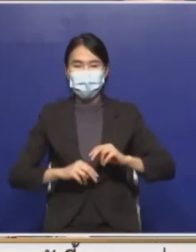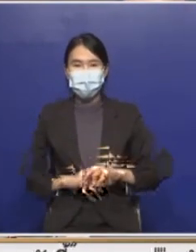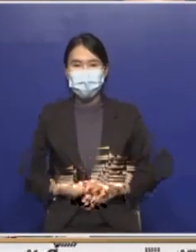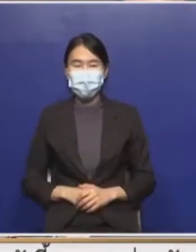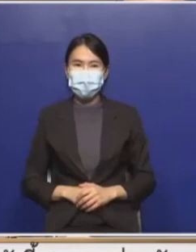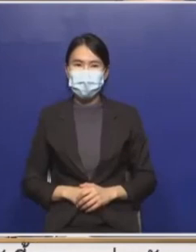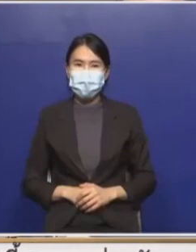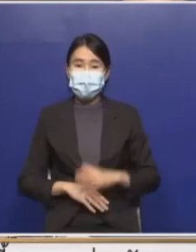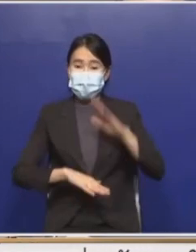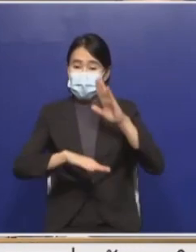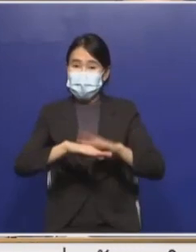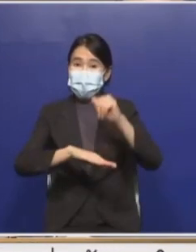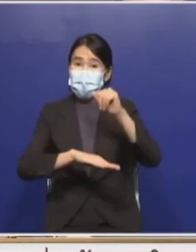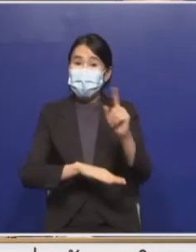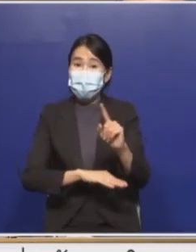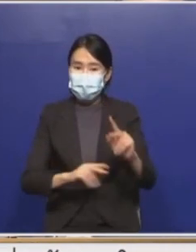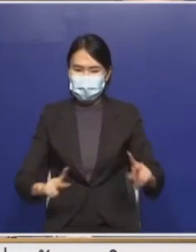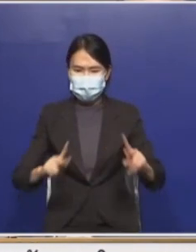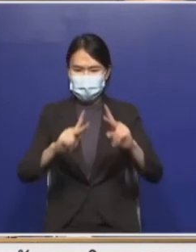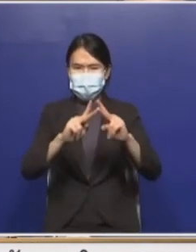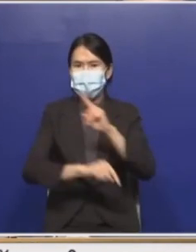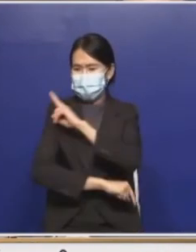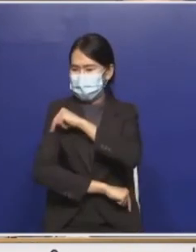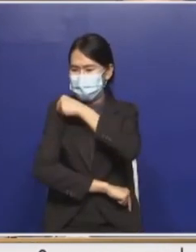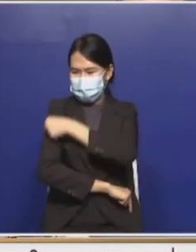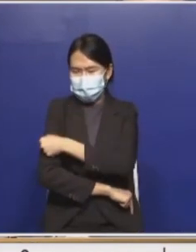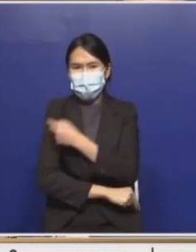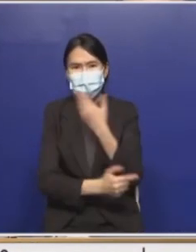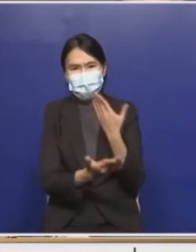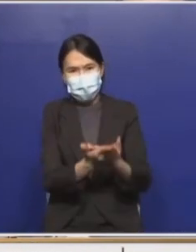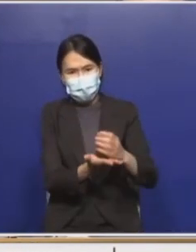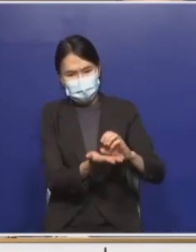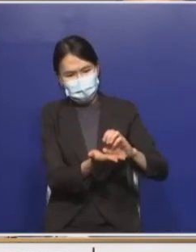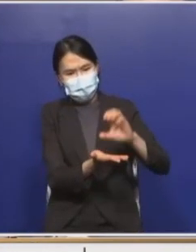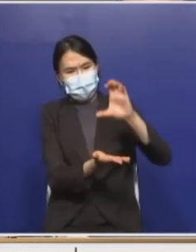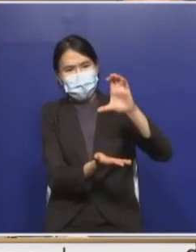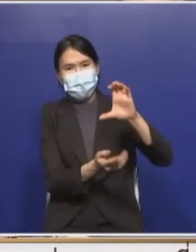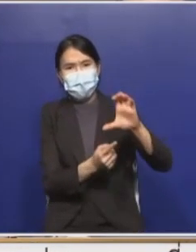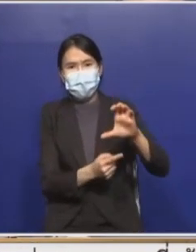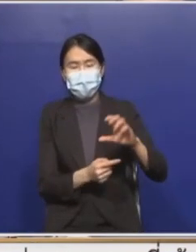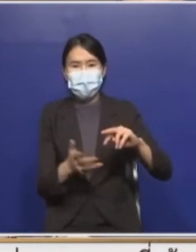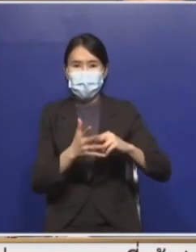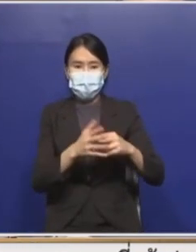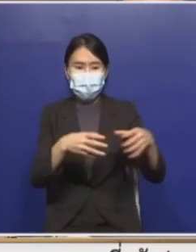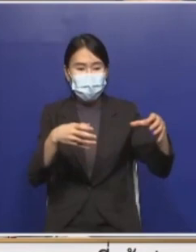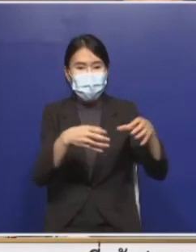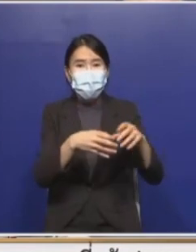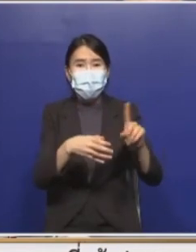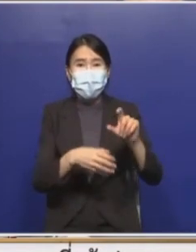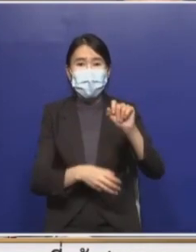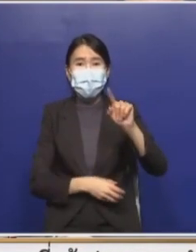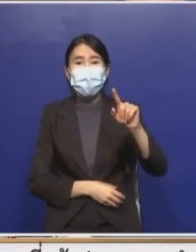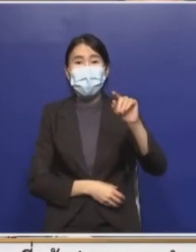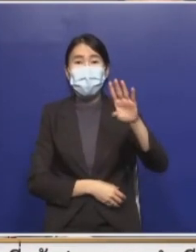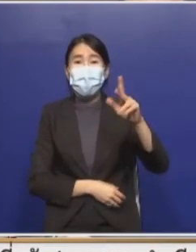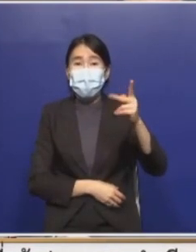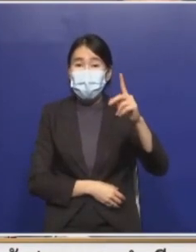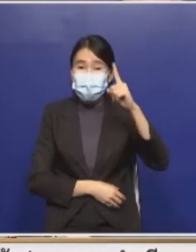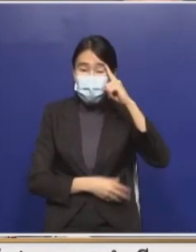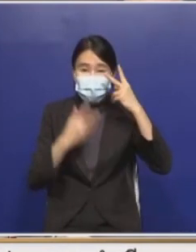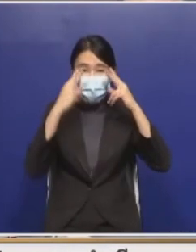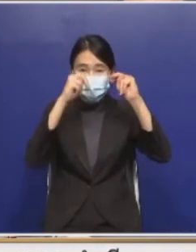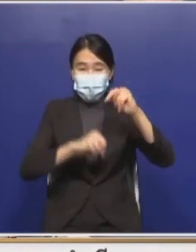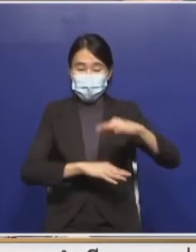ความเชี่ยวชาญมันอยู่ที่กระทรวงสาธารณสุขไม่ใช่อยู่ที่ชุดเฉพาะกิจที่นายกตั้งขึ้น